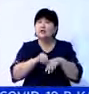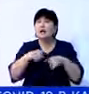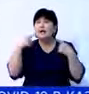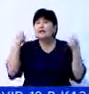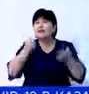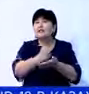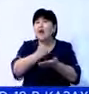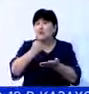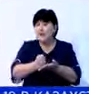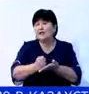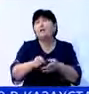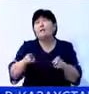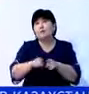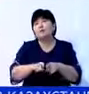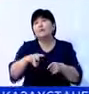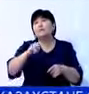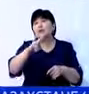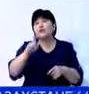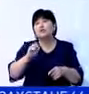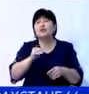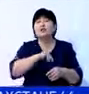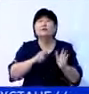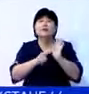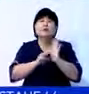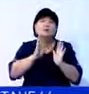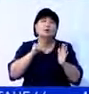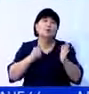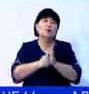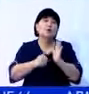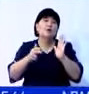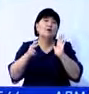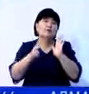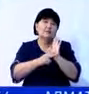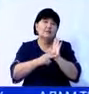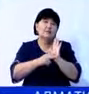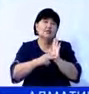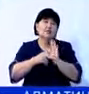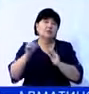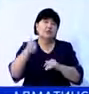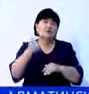свадебные обряды. Напомним, мечети работают с 7 часов утра до 8 часов вечера.